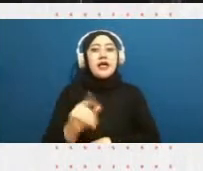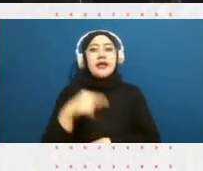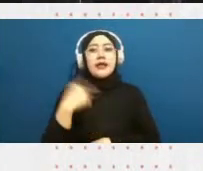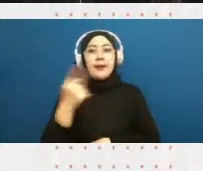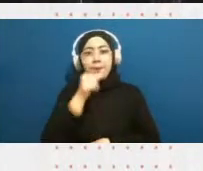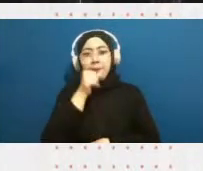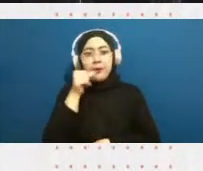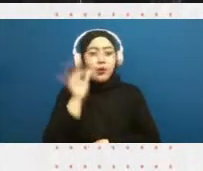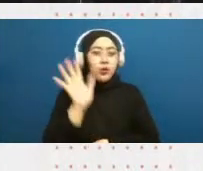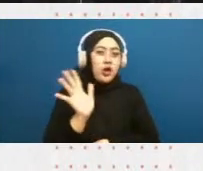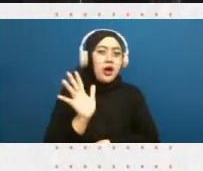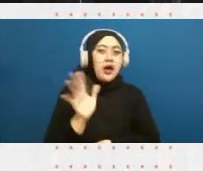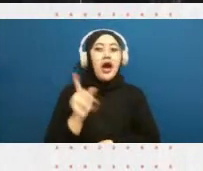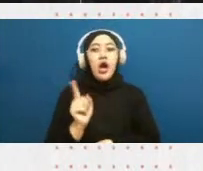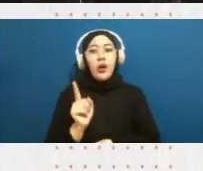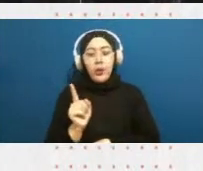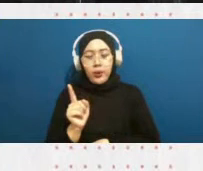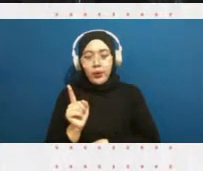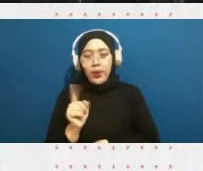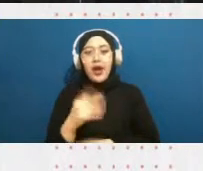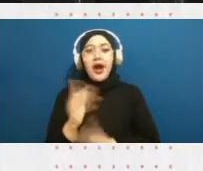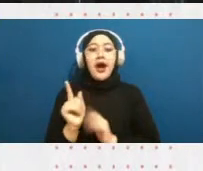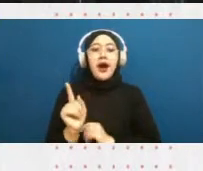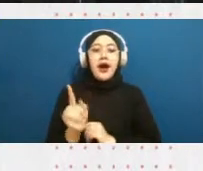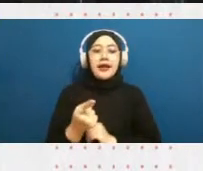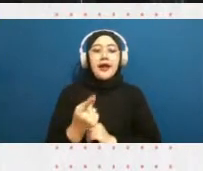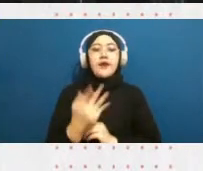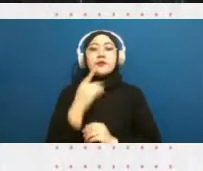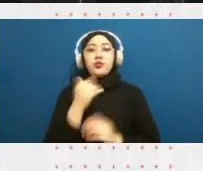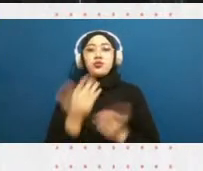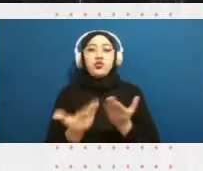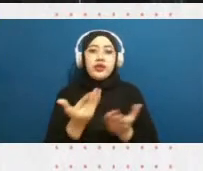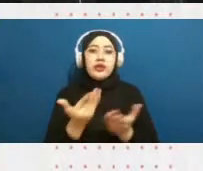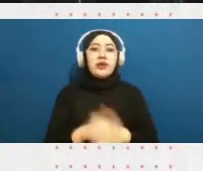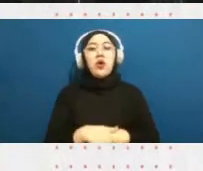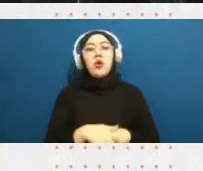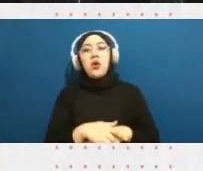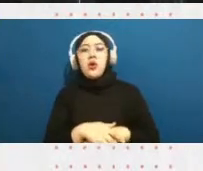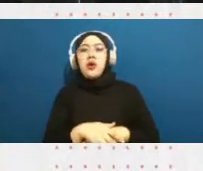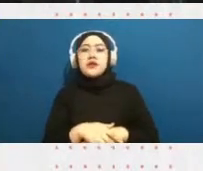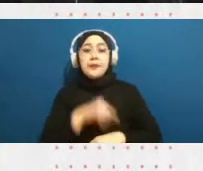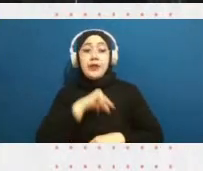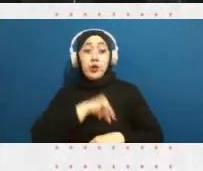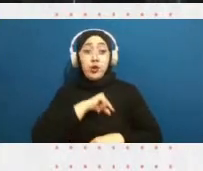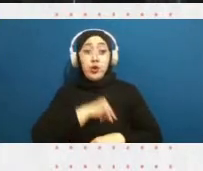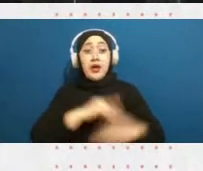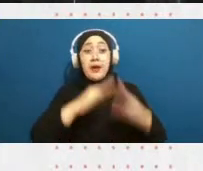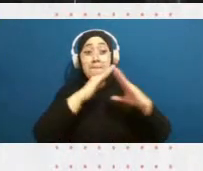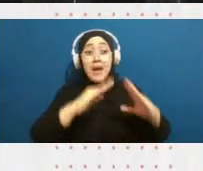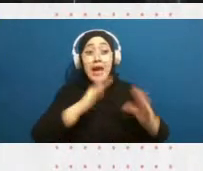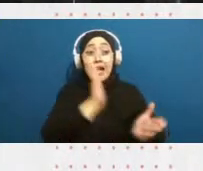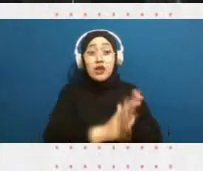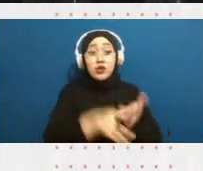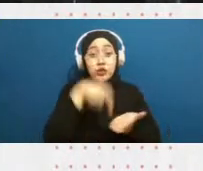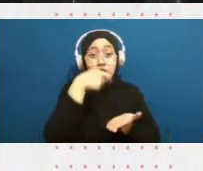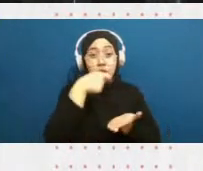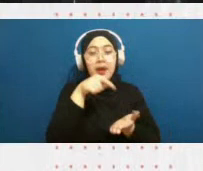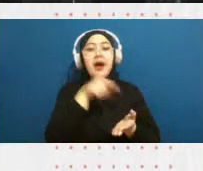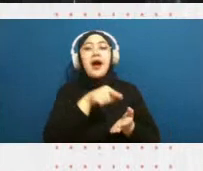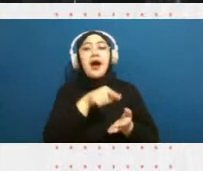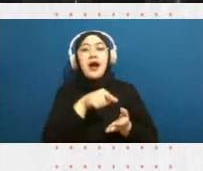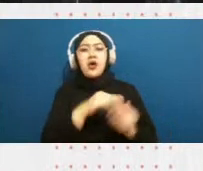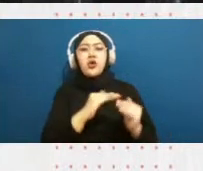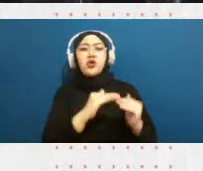ya. Kalau memang lagi ada ya omset dine-in-nya turun, kita langsung tawarkan di Instagram biasanya dari admin kita nasi kapau